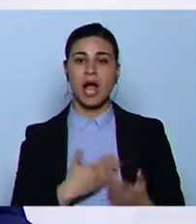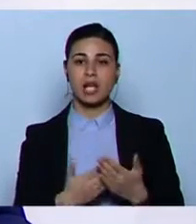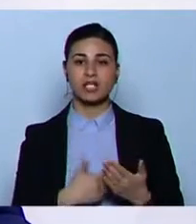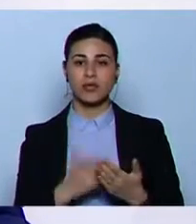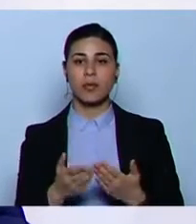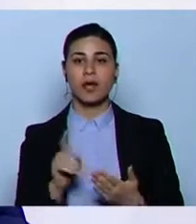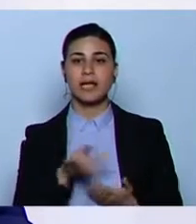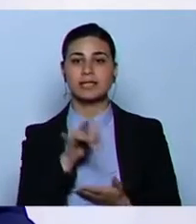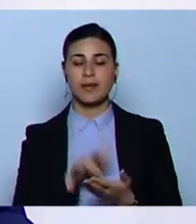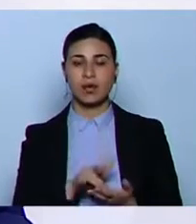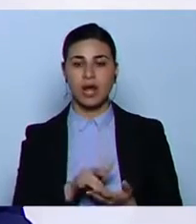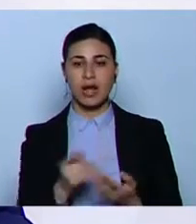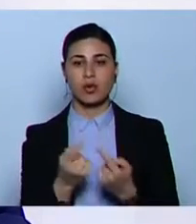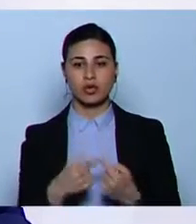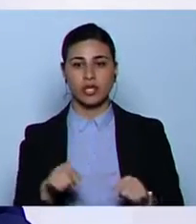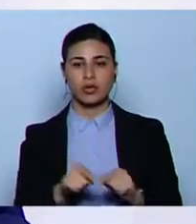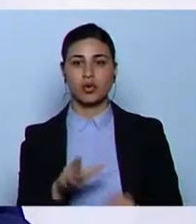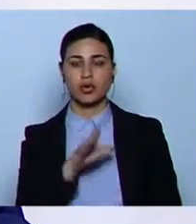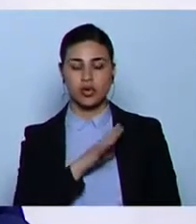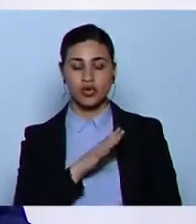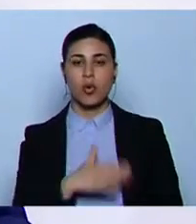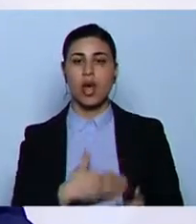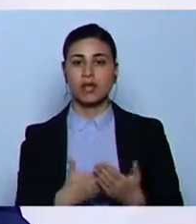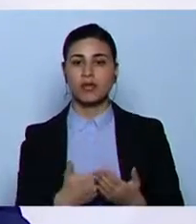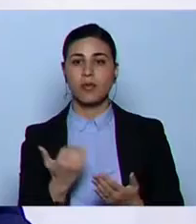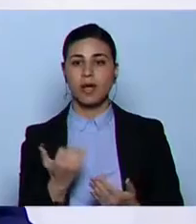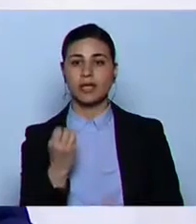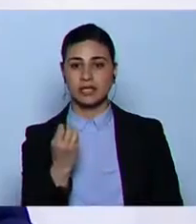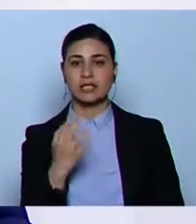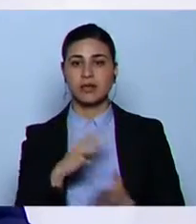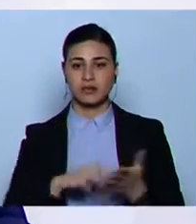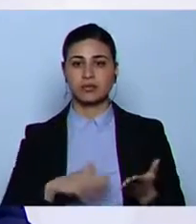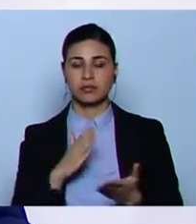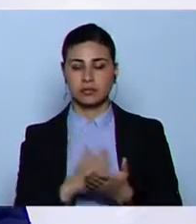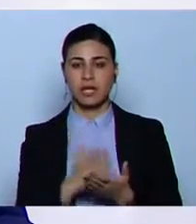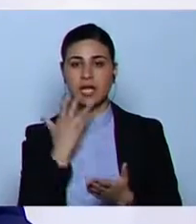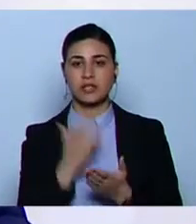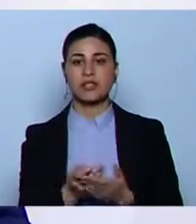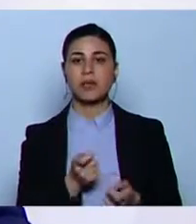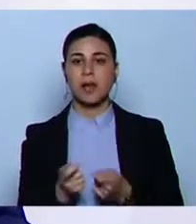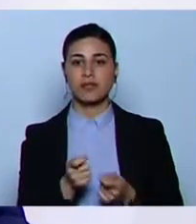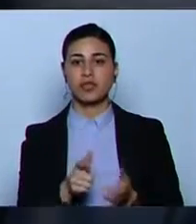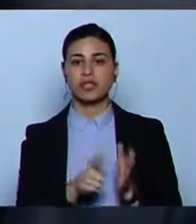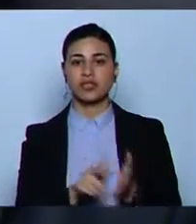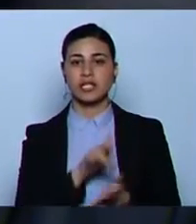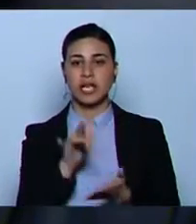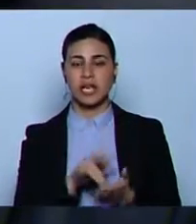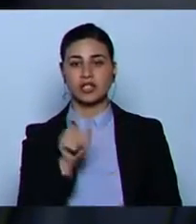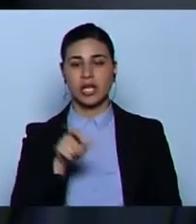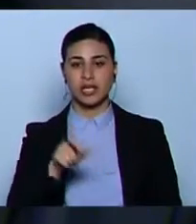რასაც სამოქალაქო სექტორმა გამოიჩინა, აქტიობა, რომელიც მიდის თვითმმართველ ერთეულებში, აი ამ 7 ქალაქში